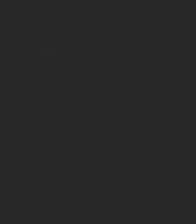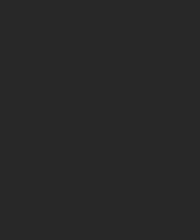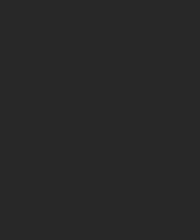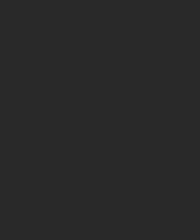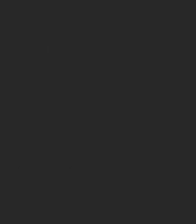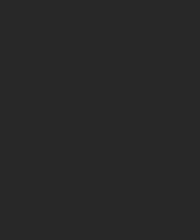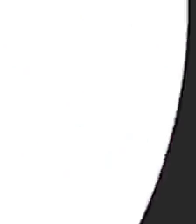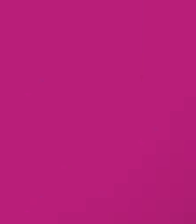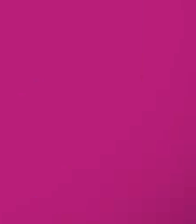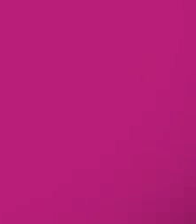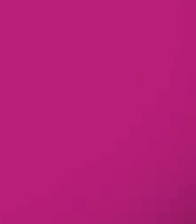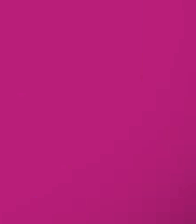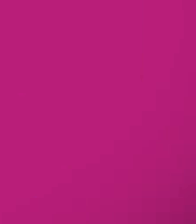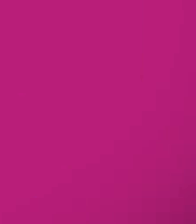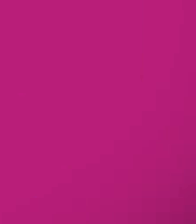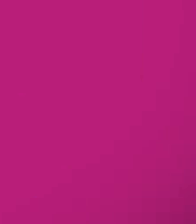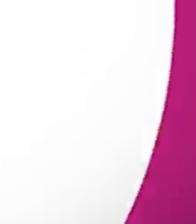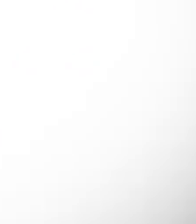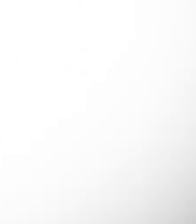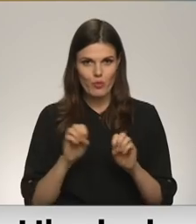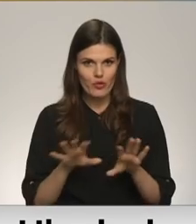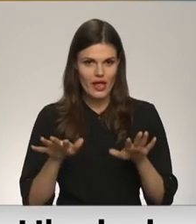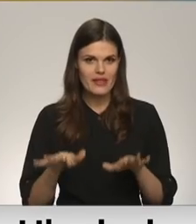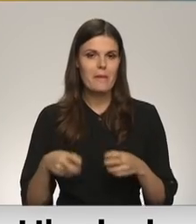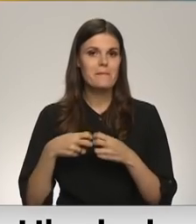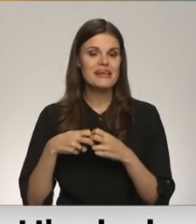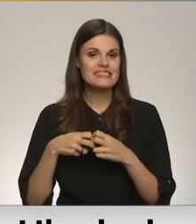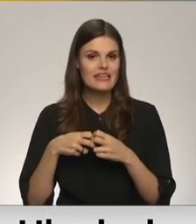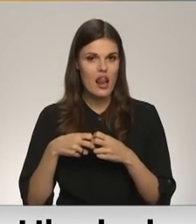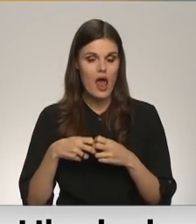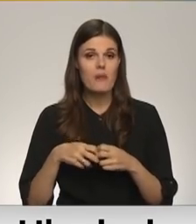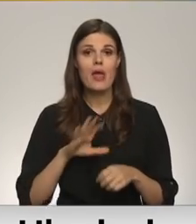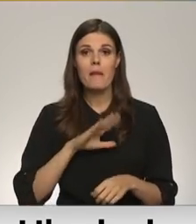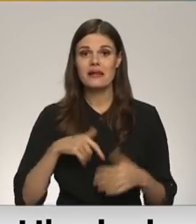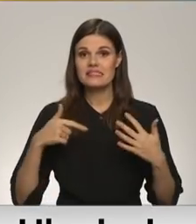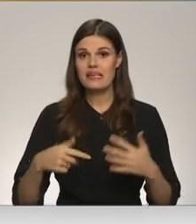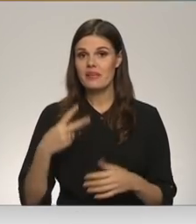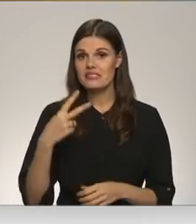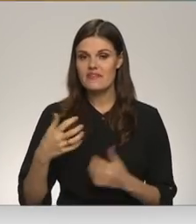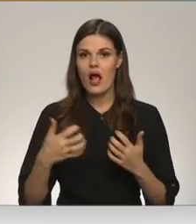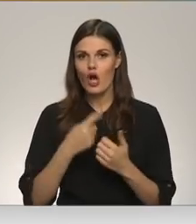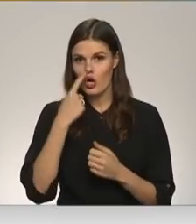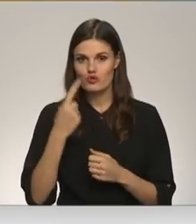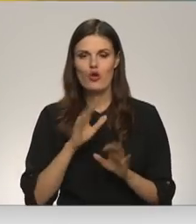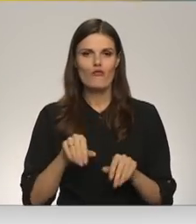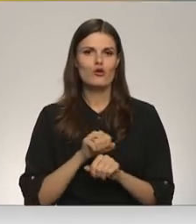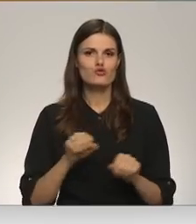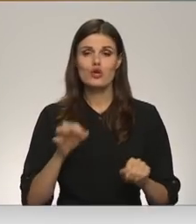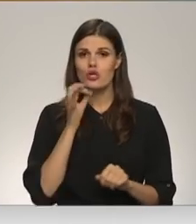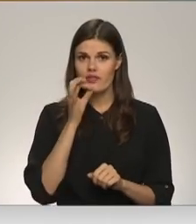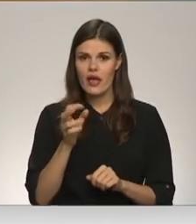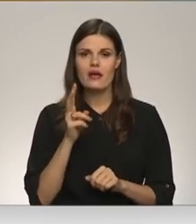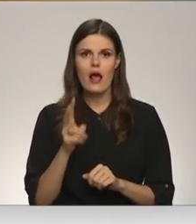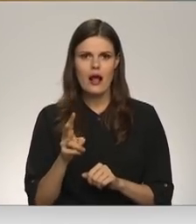Re, viss ēters ir te! Pēc 72 kara stundām var droši apgalvot, ka Krieviem